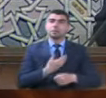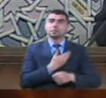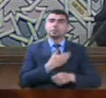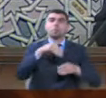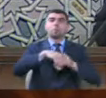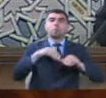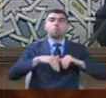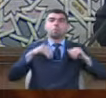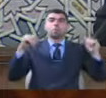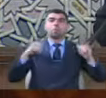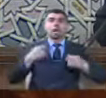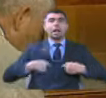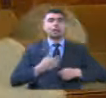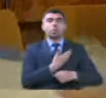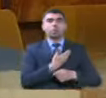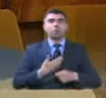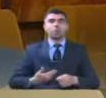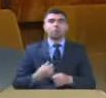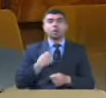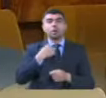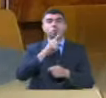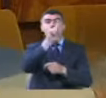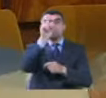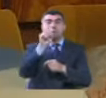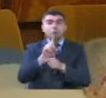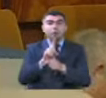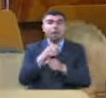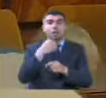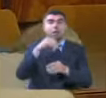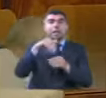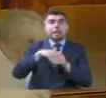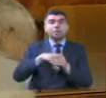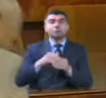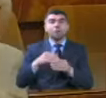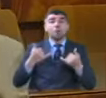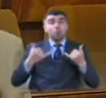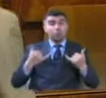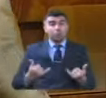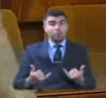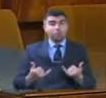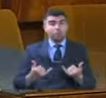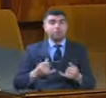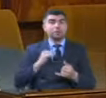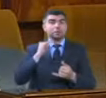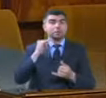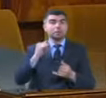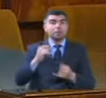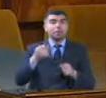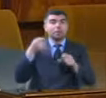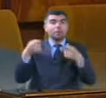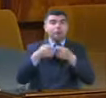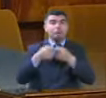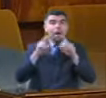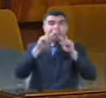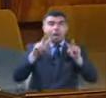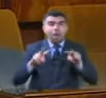السيد رئيس الحكومة، أسائلكم باسم فرق المعارضة في هذه الجلسة المخصصة لمراقبة